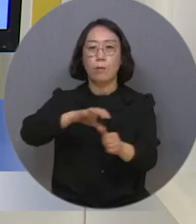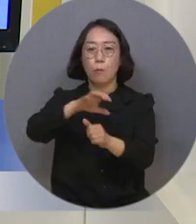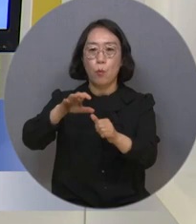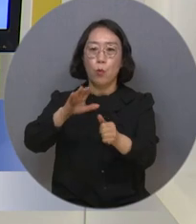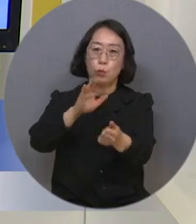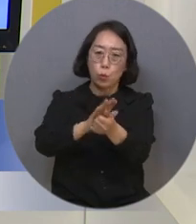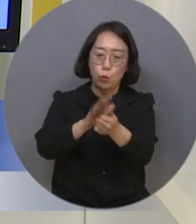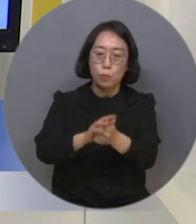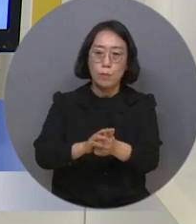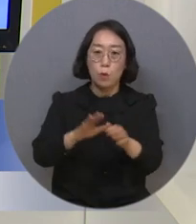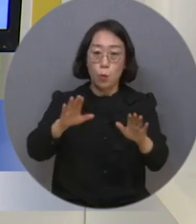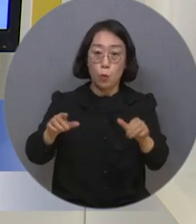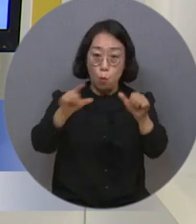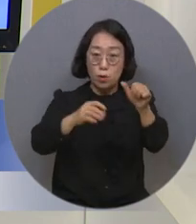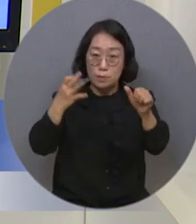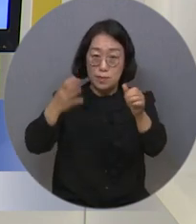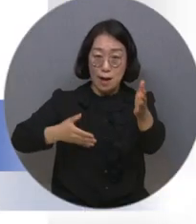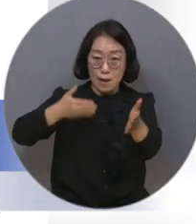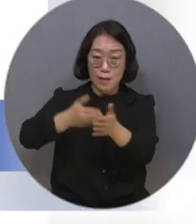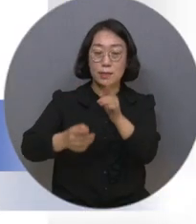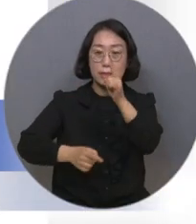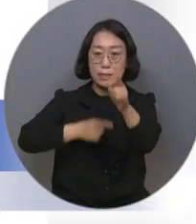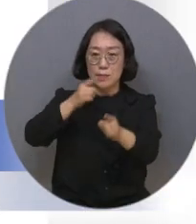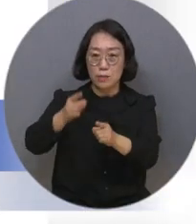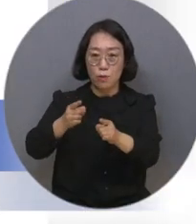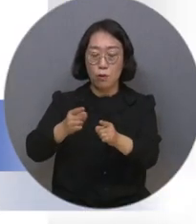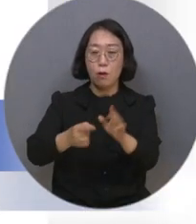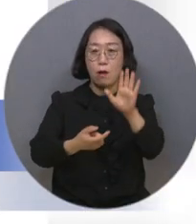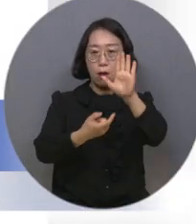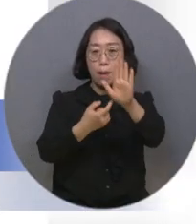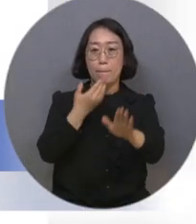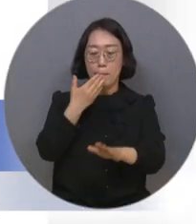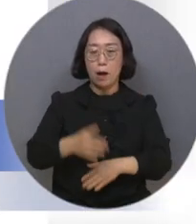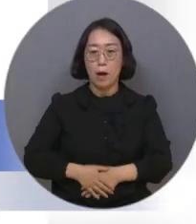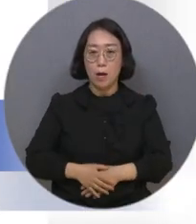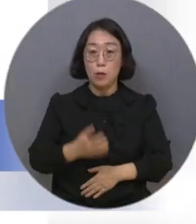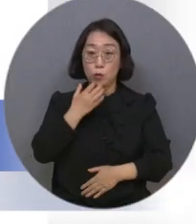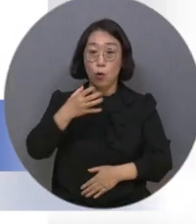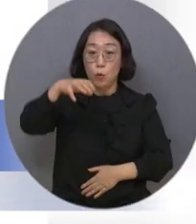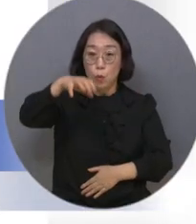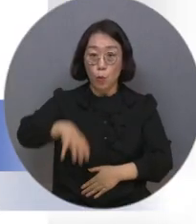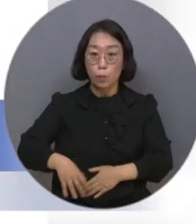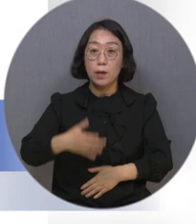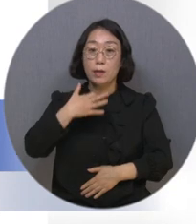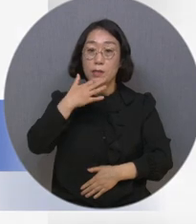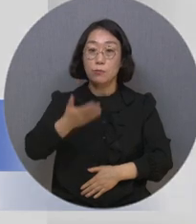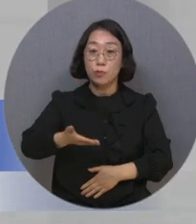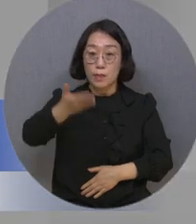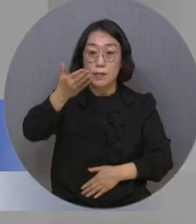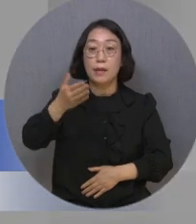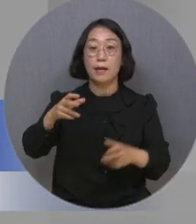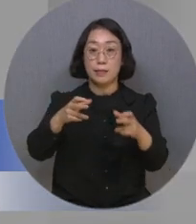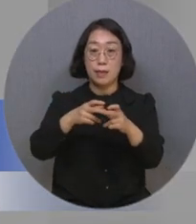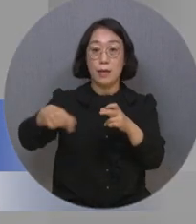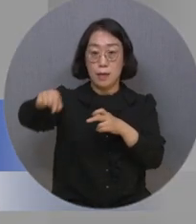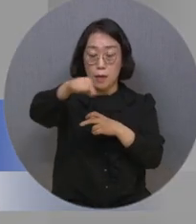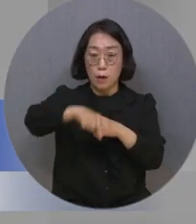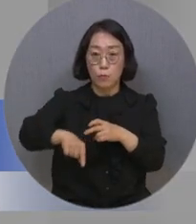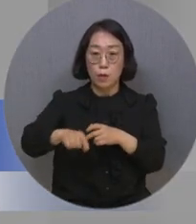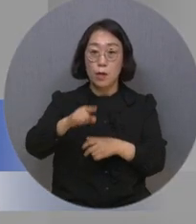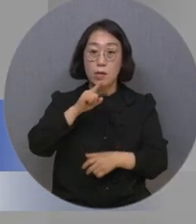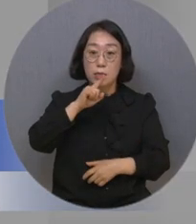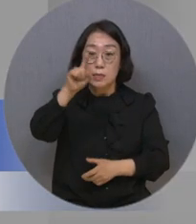이달 14일까지 모집합니다. 지원 자격은 서울시에 거주 중인 만 19세 이상이며 신청